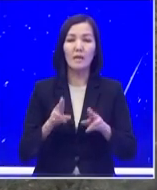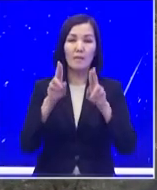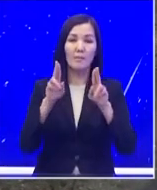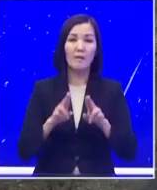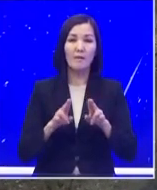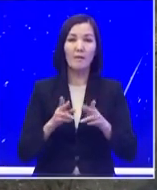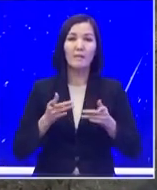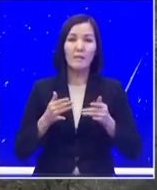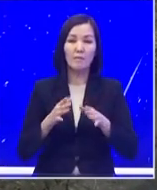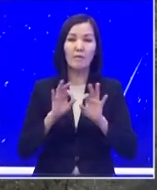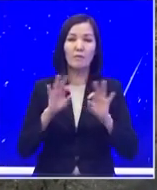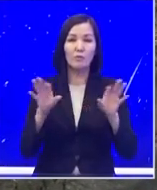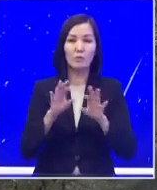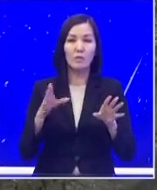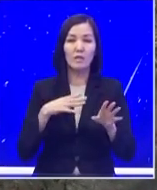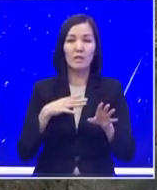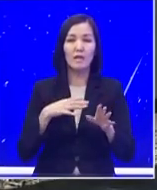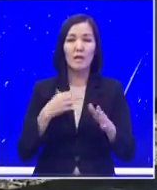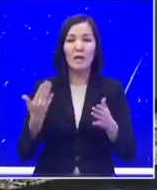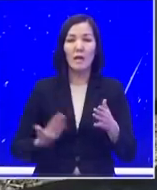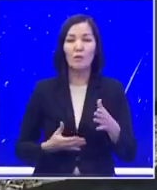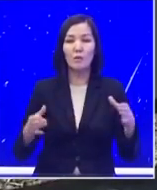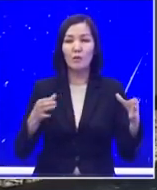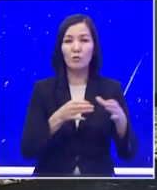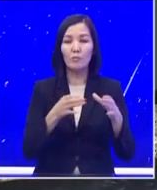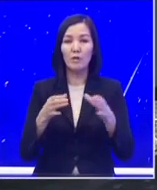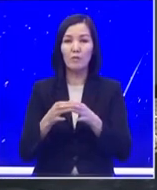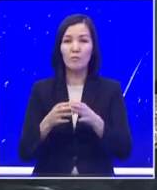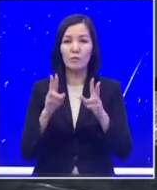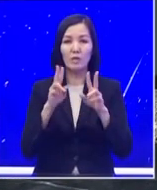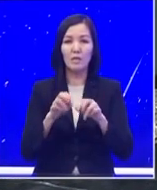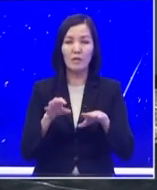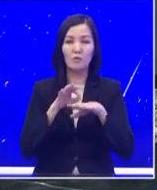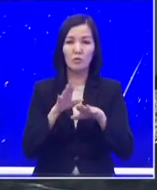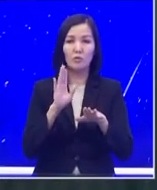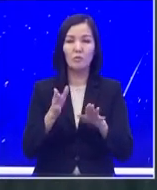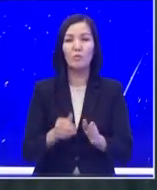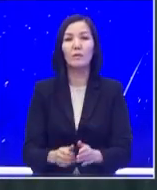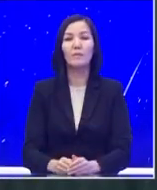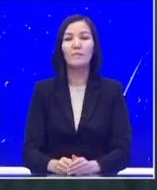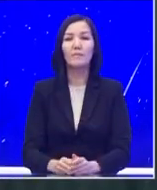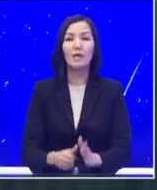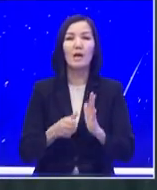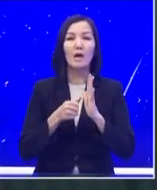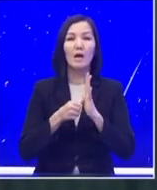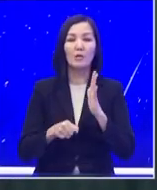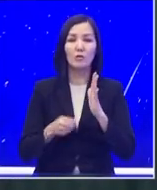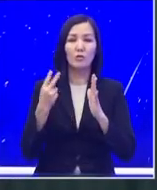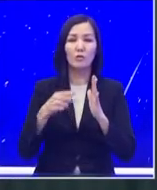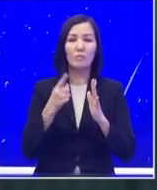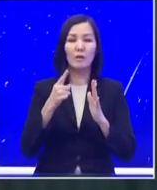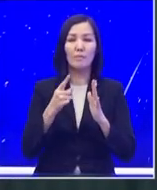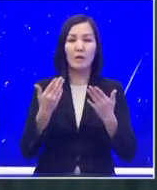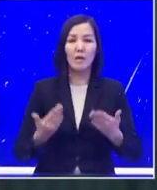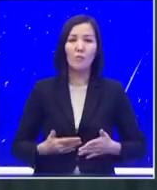түсіндірді. Саладағылар сонымен қатар әлеуметтік топтар бойынша да рейд жұмыстарын өткізеді. 621